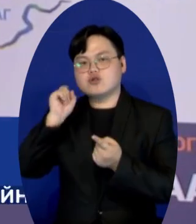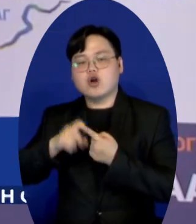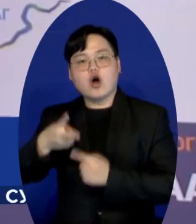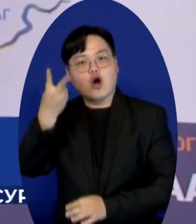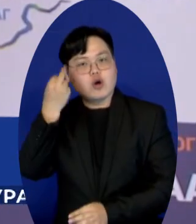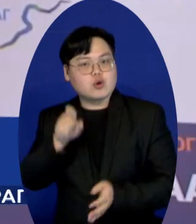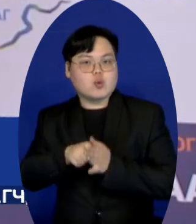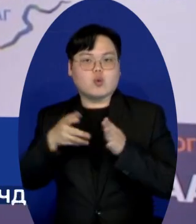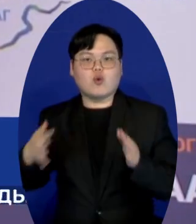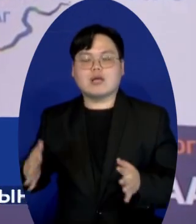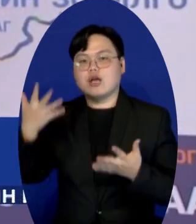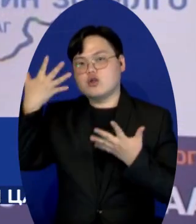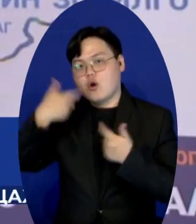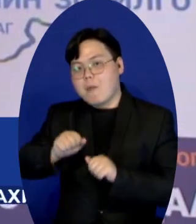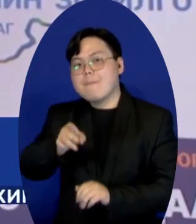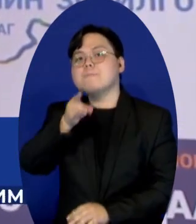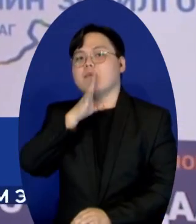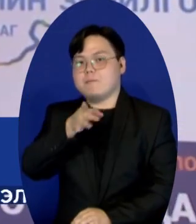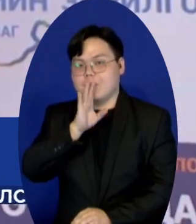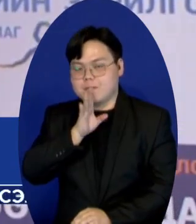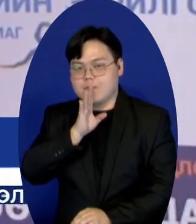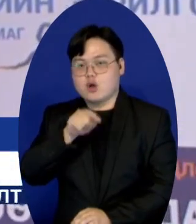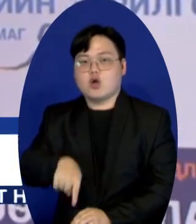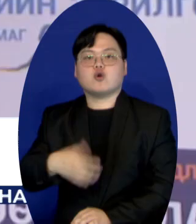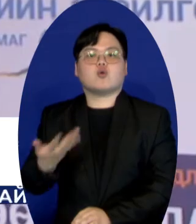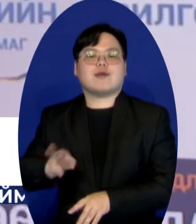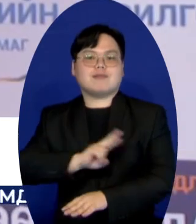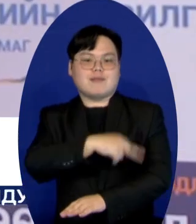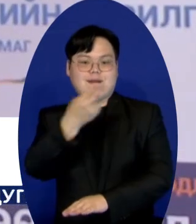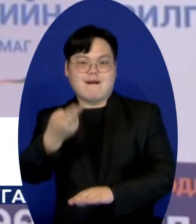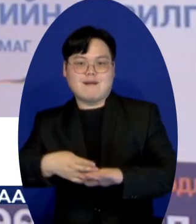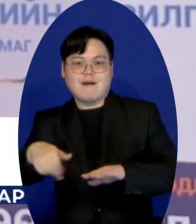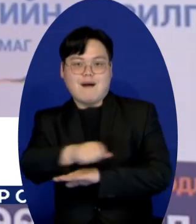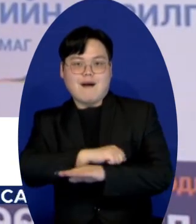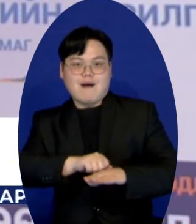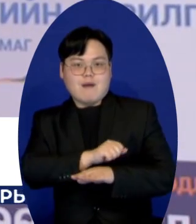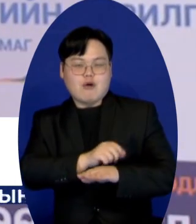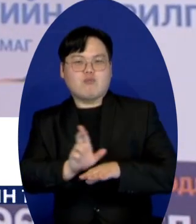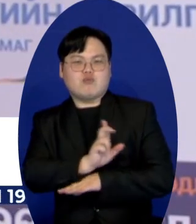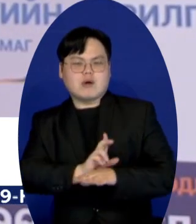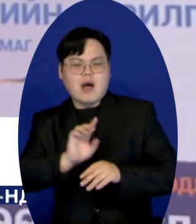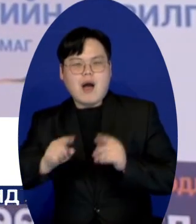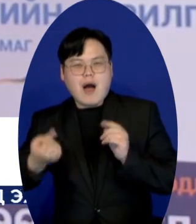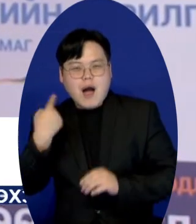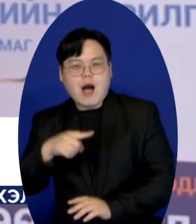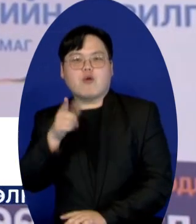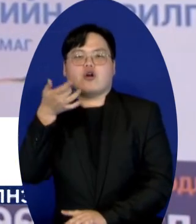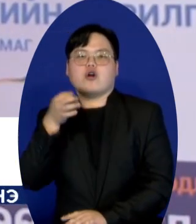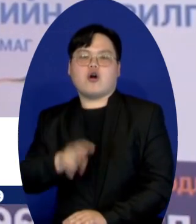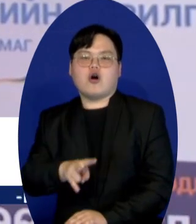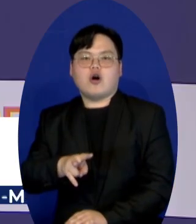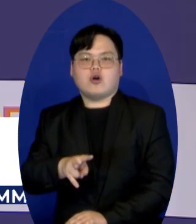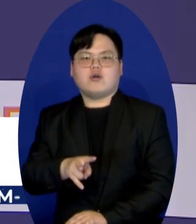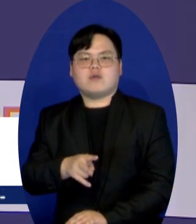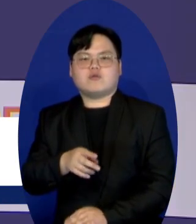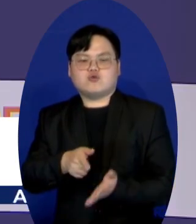арга хэмжээ зохион байгуулагч байгаа. За энэ үрэнд бол Дархан Улаан аймаг маань бол ус нутгийнхаа төвшөнд хамгийн гол одоо стратегийн гол хот болж